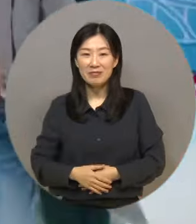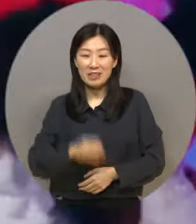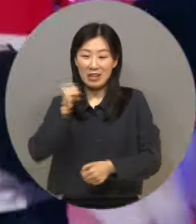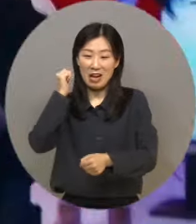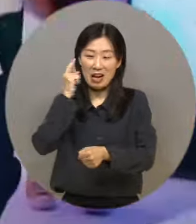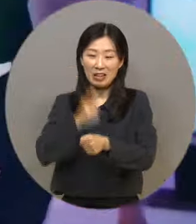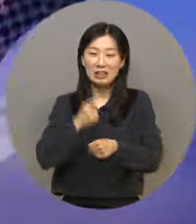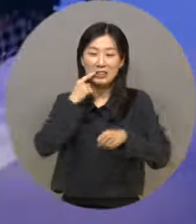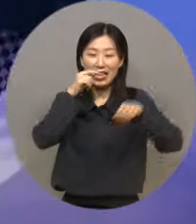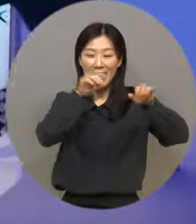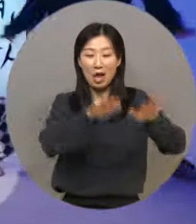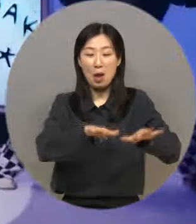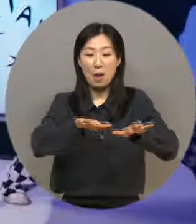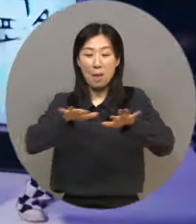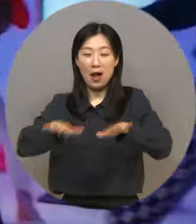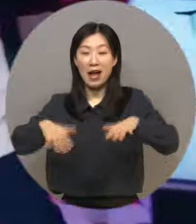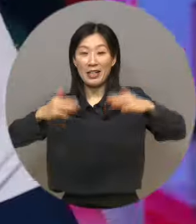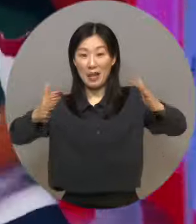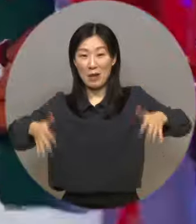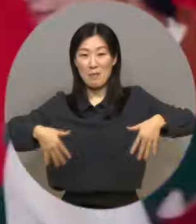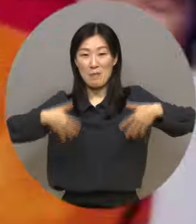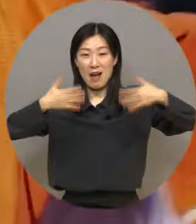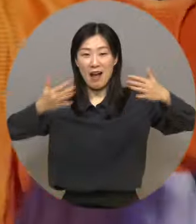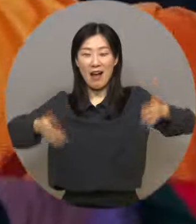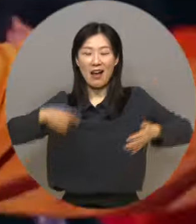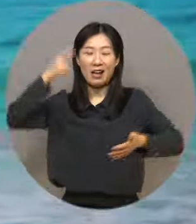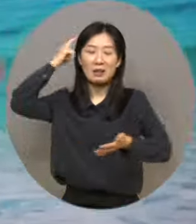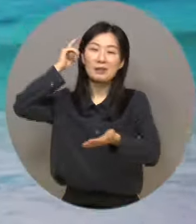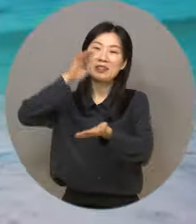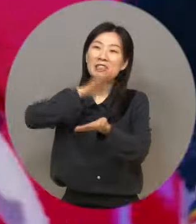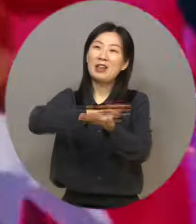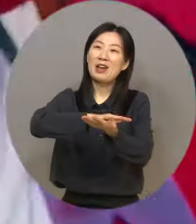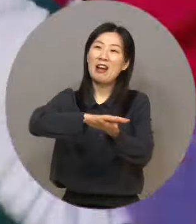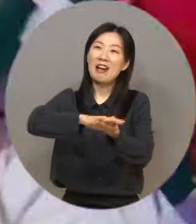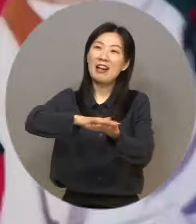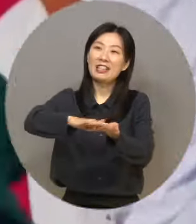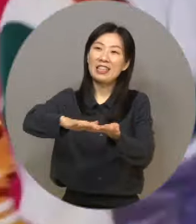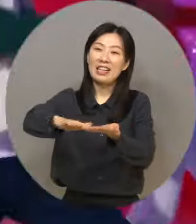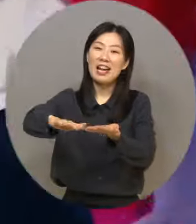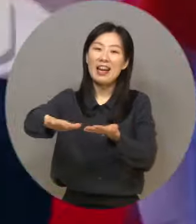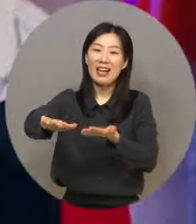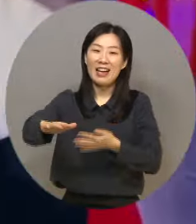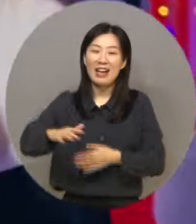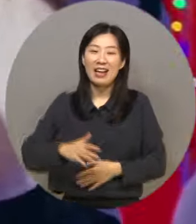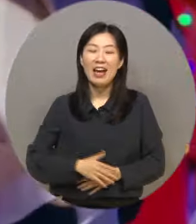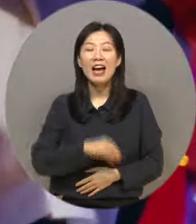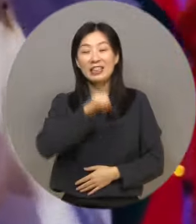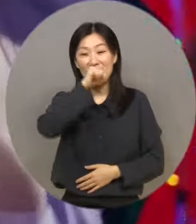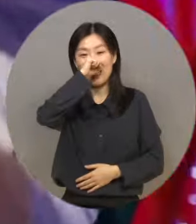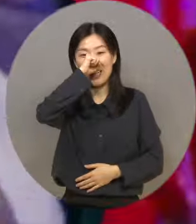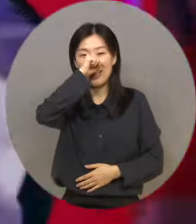어느새 바닷바람 시원하게 불어오잖아. 좋아.